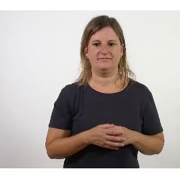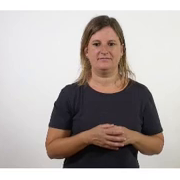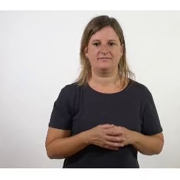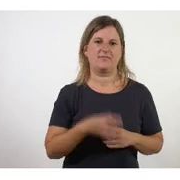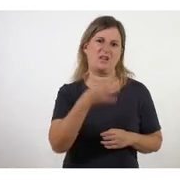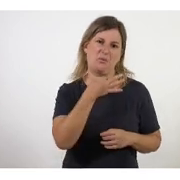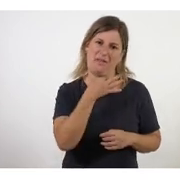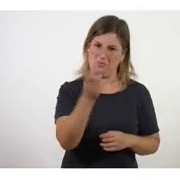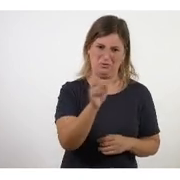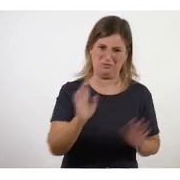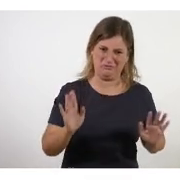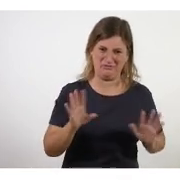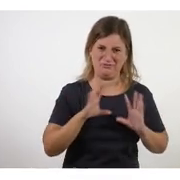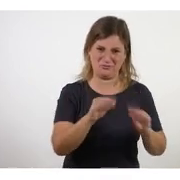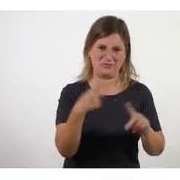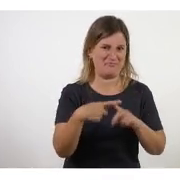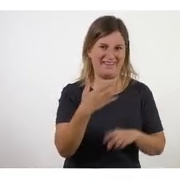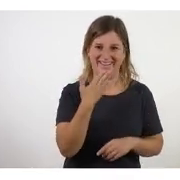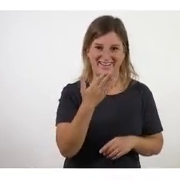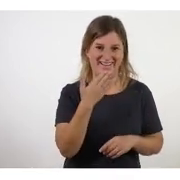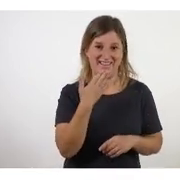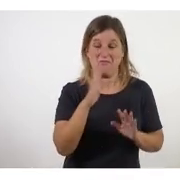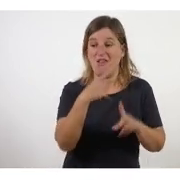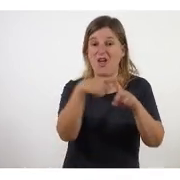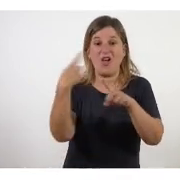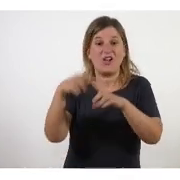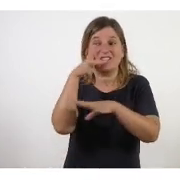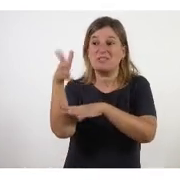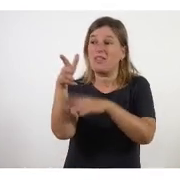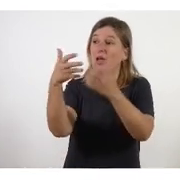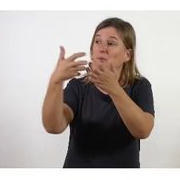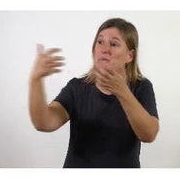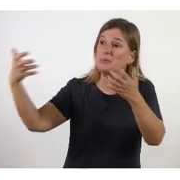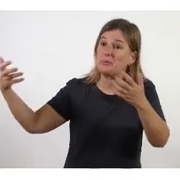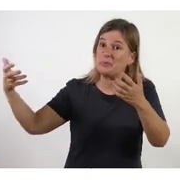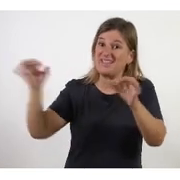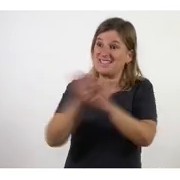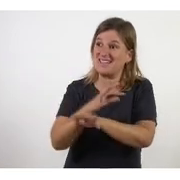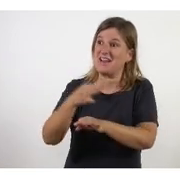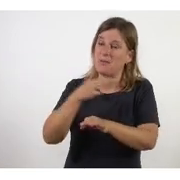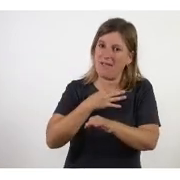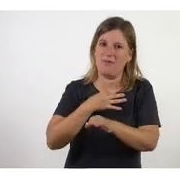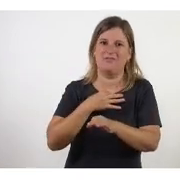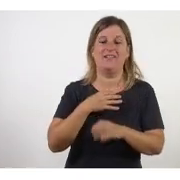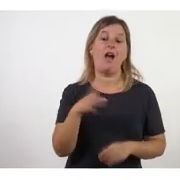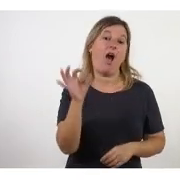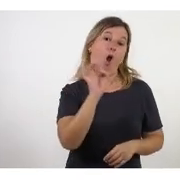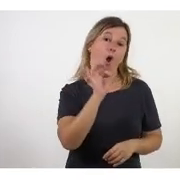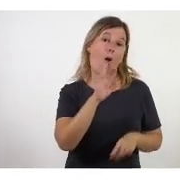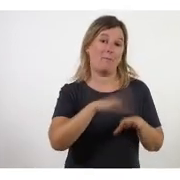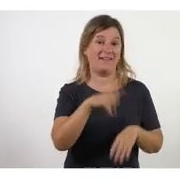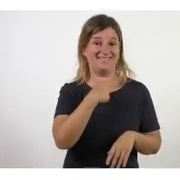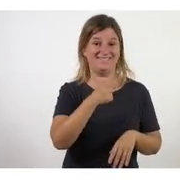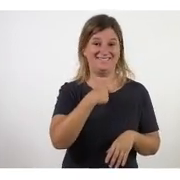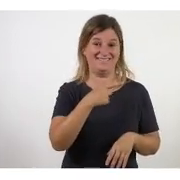Amb veu no ho feu, perquè queda molt ridícul, però amb, sí, amb coses que estan passant és un bon recurs. Bueno, per fer un vídeo amb un to humorístic potser ens serviria,